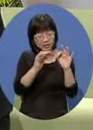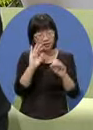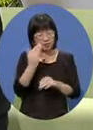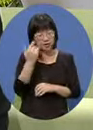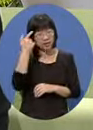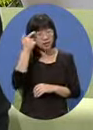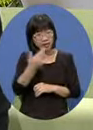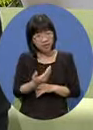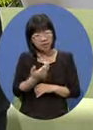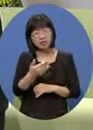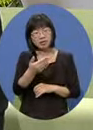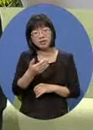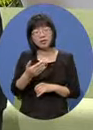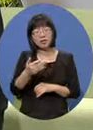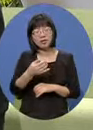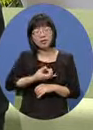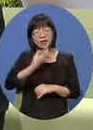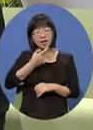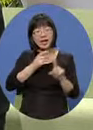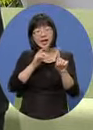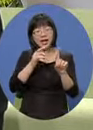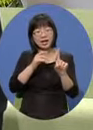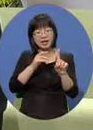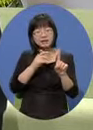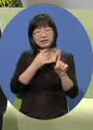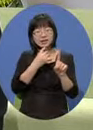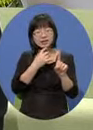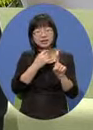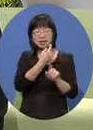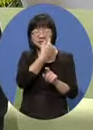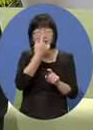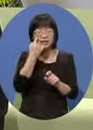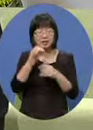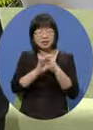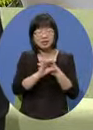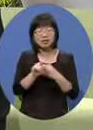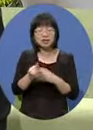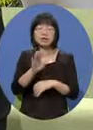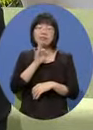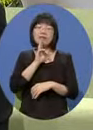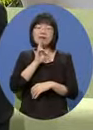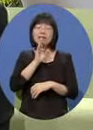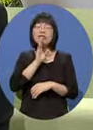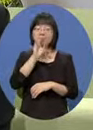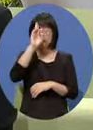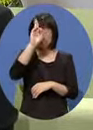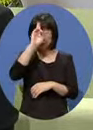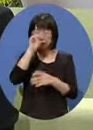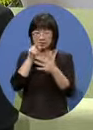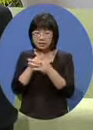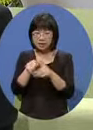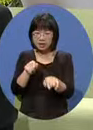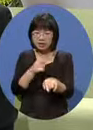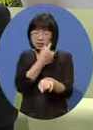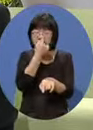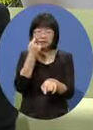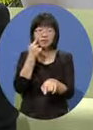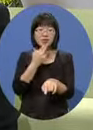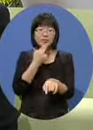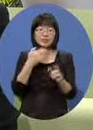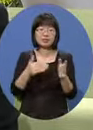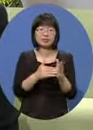질문들을 하시는데 불행히도 딱 하나 이 증상이면은 그겁니다라고 말씀드릴 수 있는 특징적인 증상은 없어요. 예. 네,